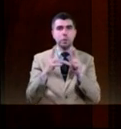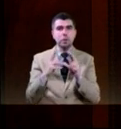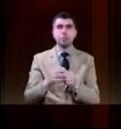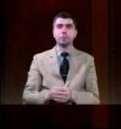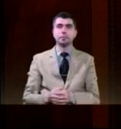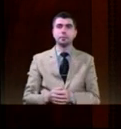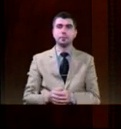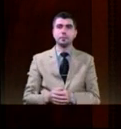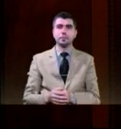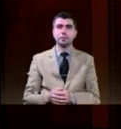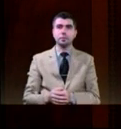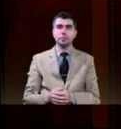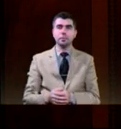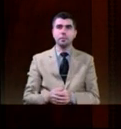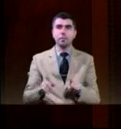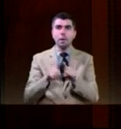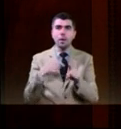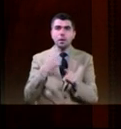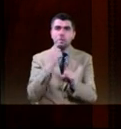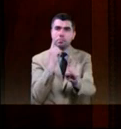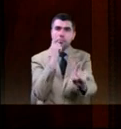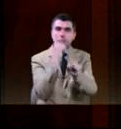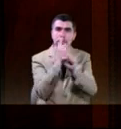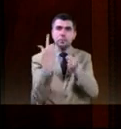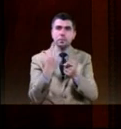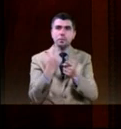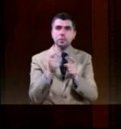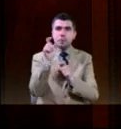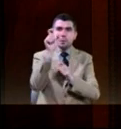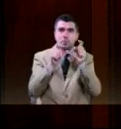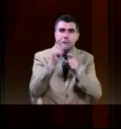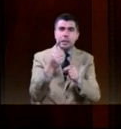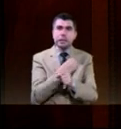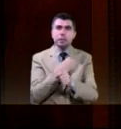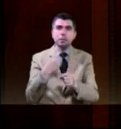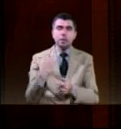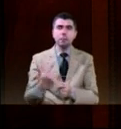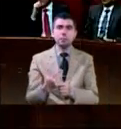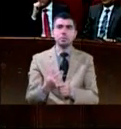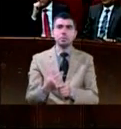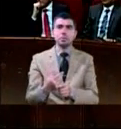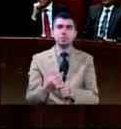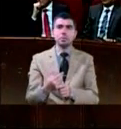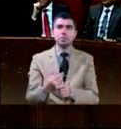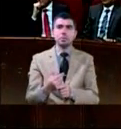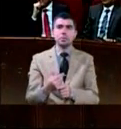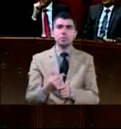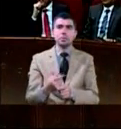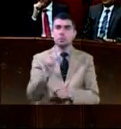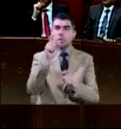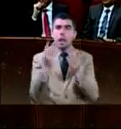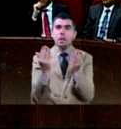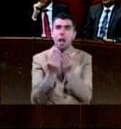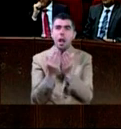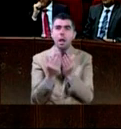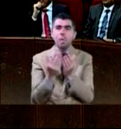مدام ابو زيد بغيتيني نتواجه مع الناس؟ لا مع الاطباء ولا مع الطلبه